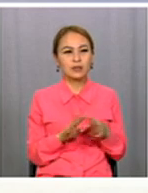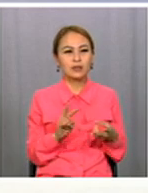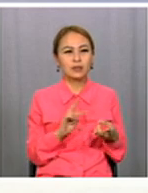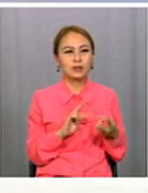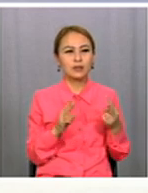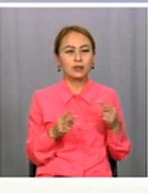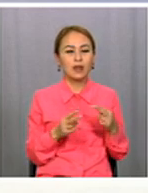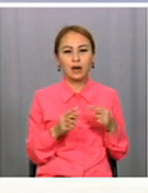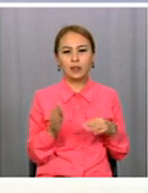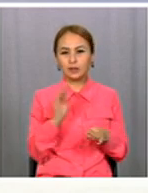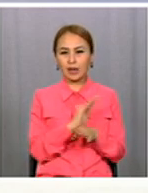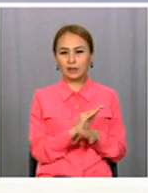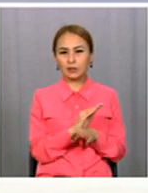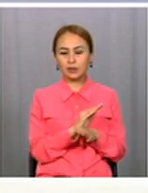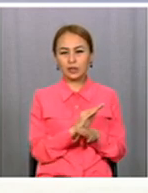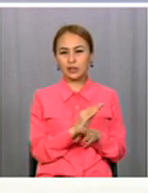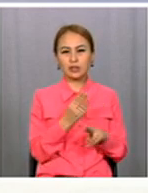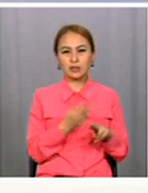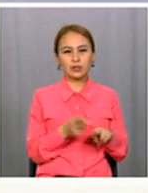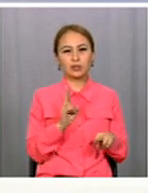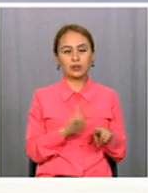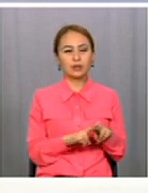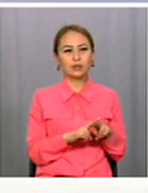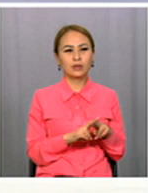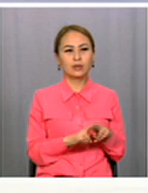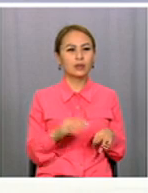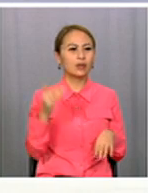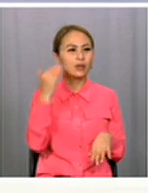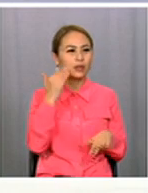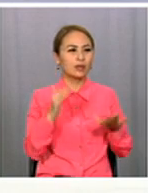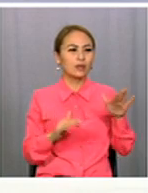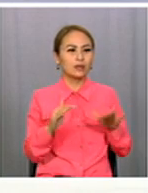болады: тәуелсіз айнымалы шама және